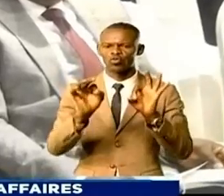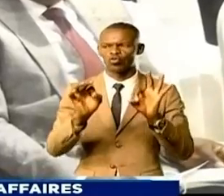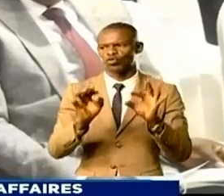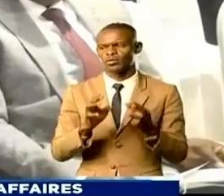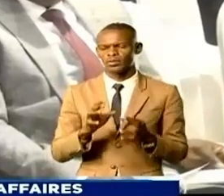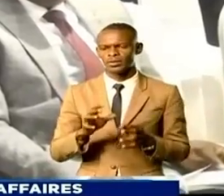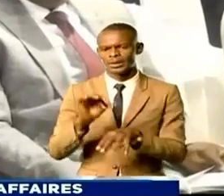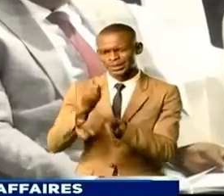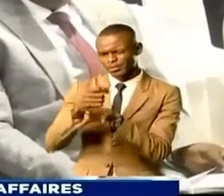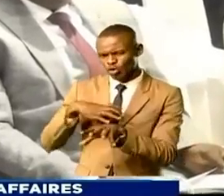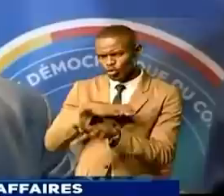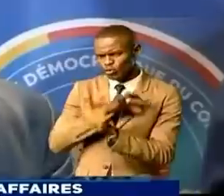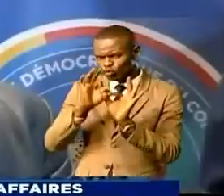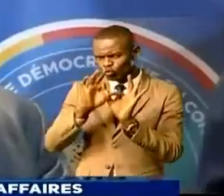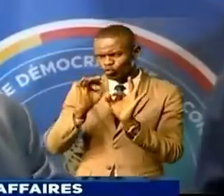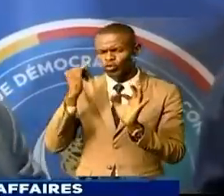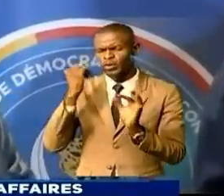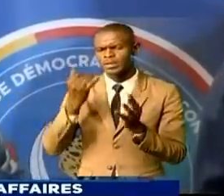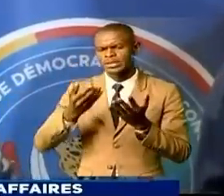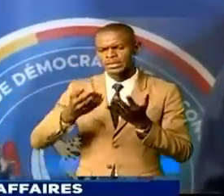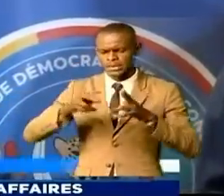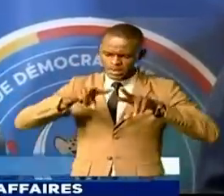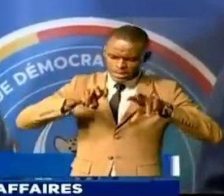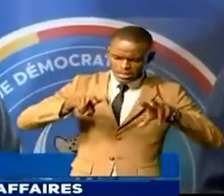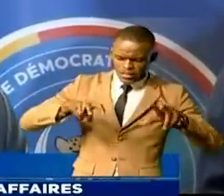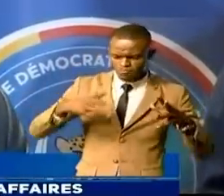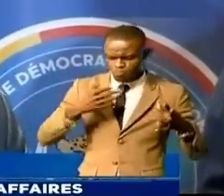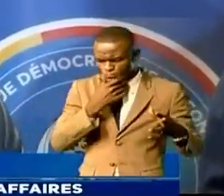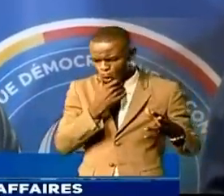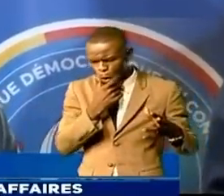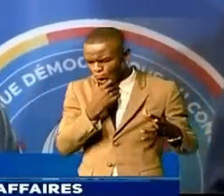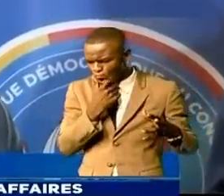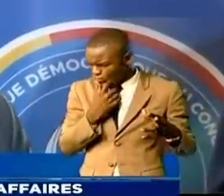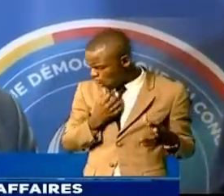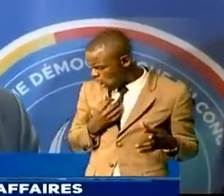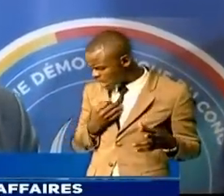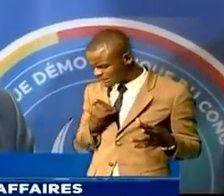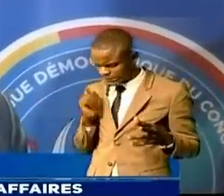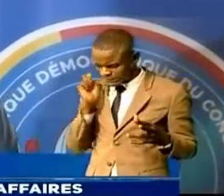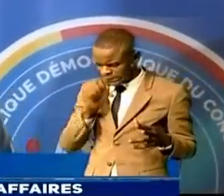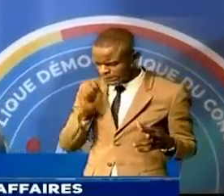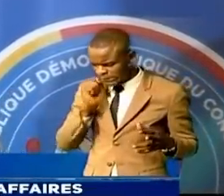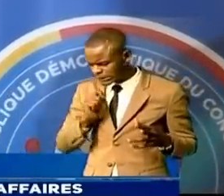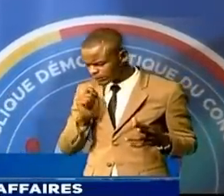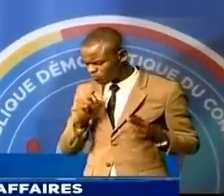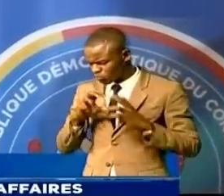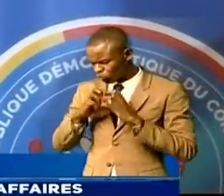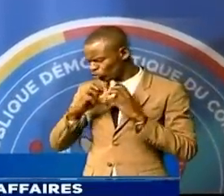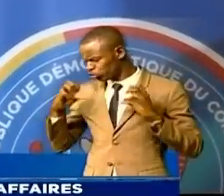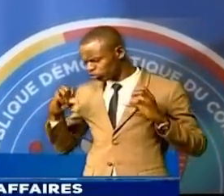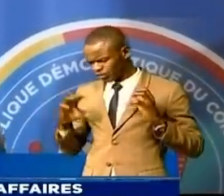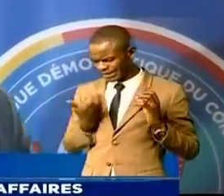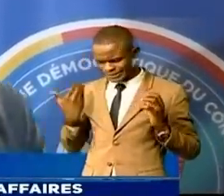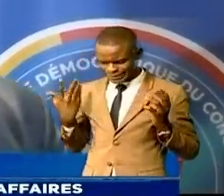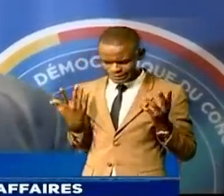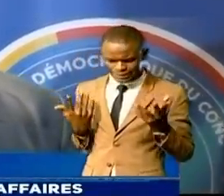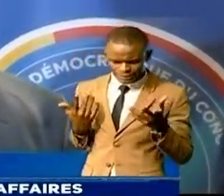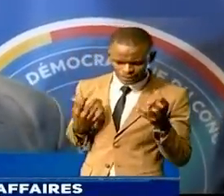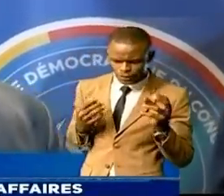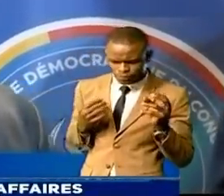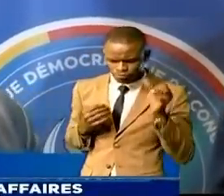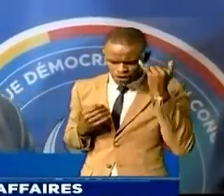que comptera la prochaine loi. Si le projet de loi est adopté, les conservateurs des